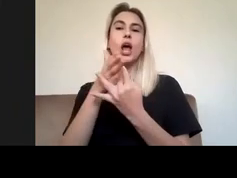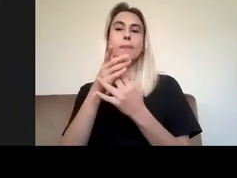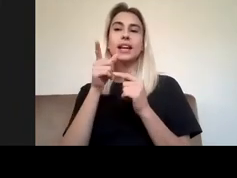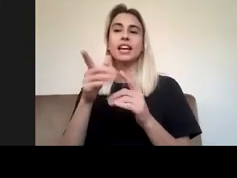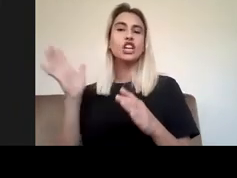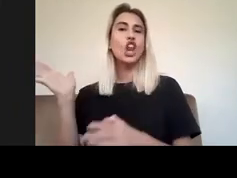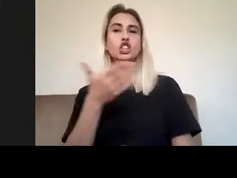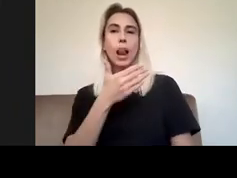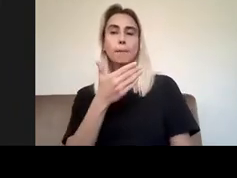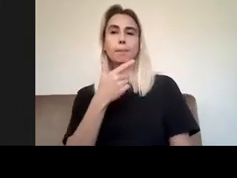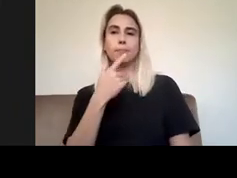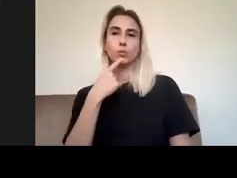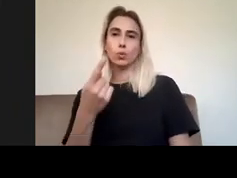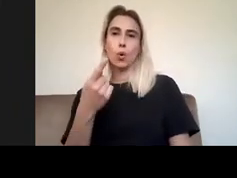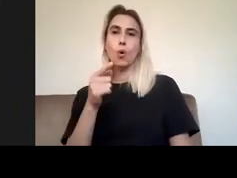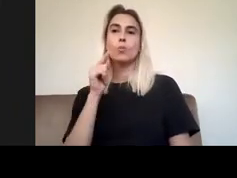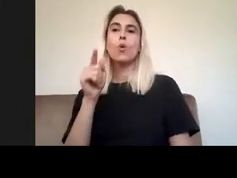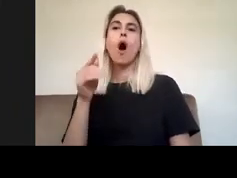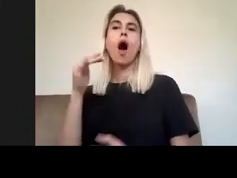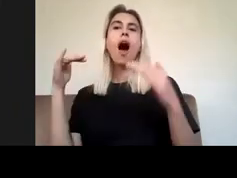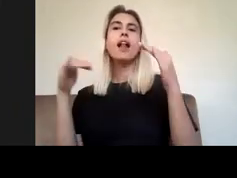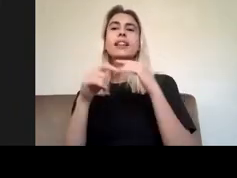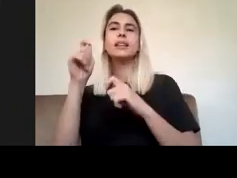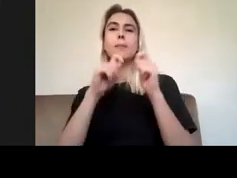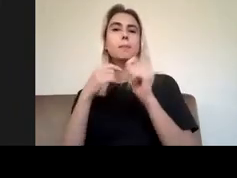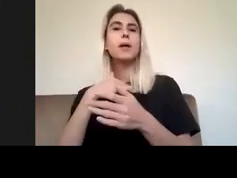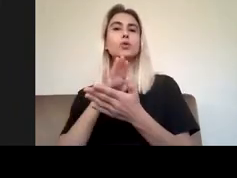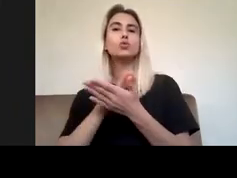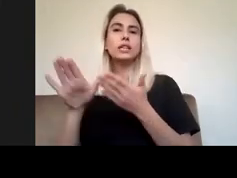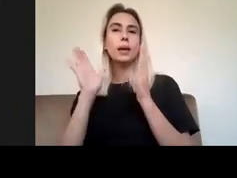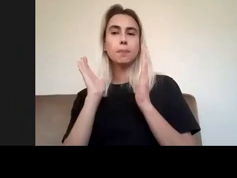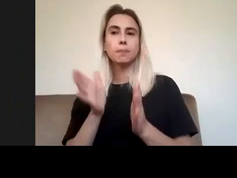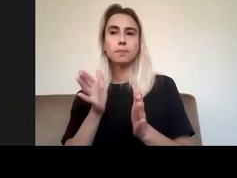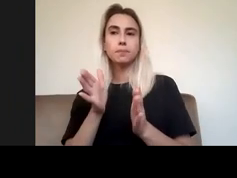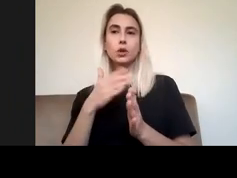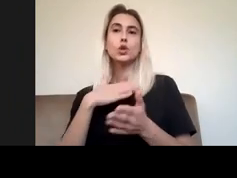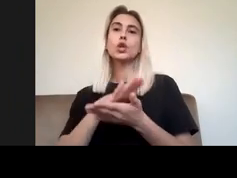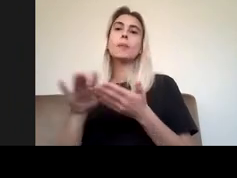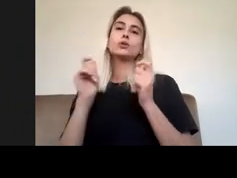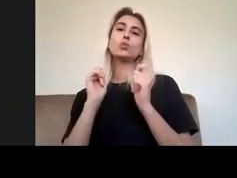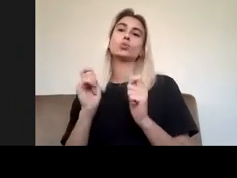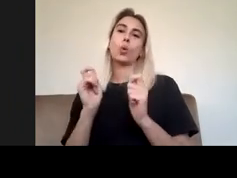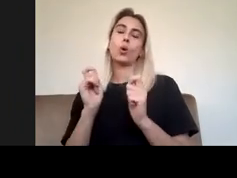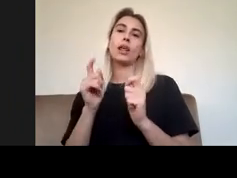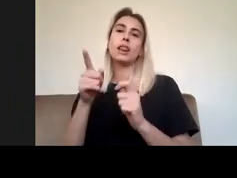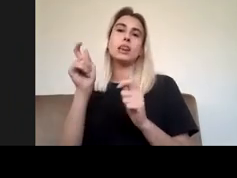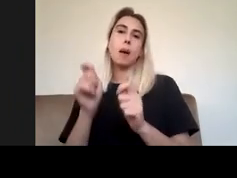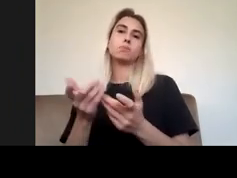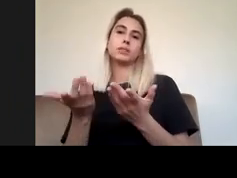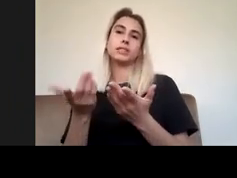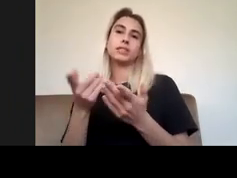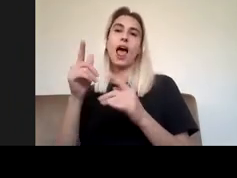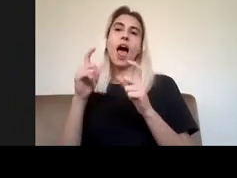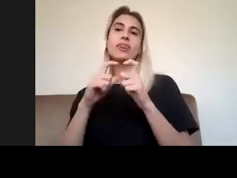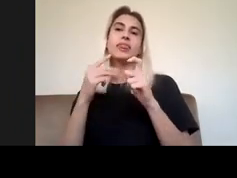geçelim diyor. Bu taraf altyapı olarak ben düzeltsem de düzeltmek çok da zor. Yani çünkü yapmışsın o engebeleri